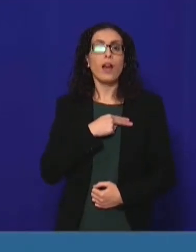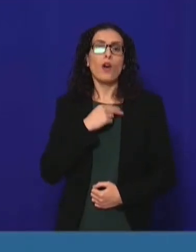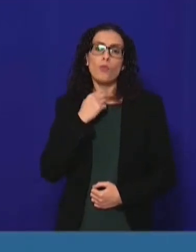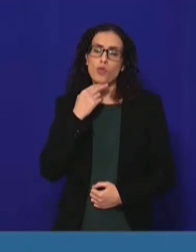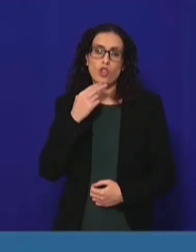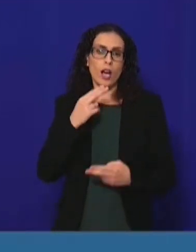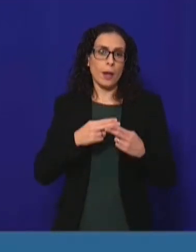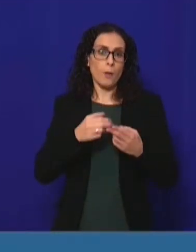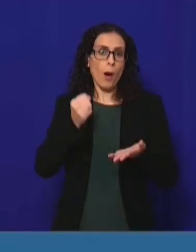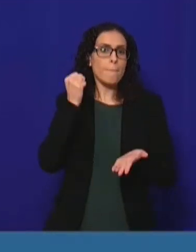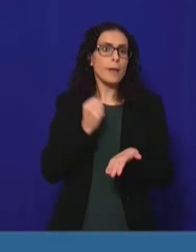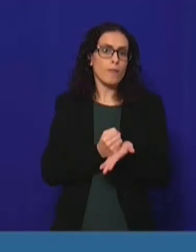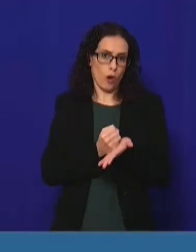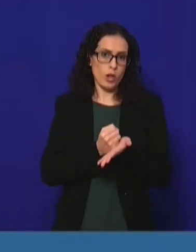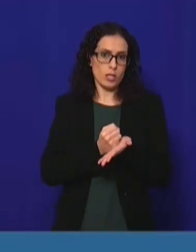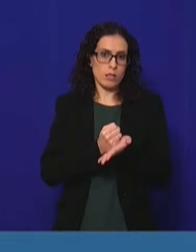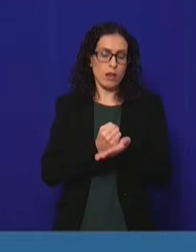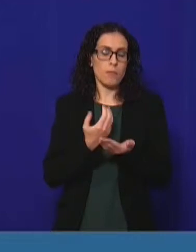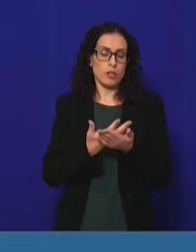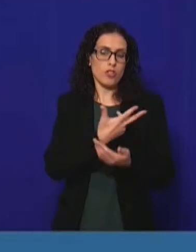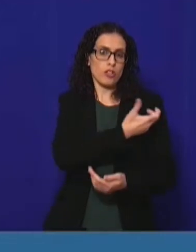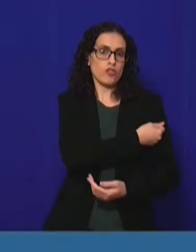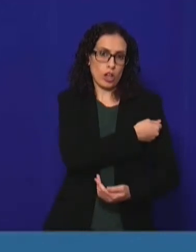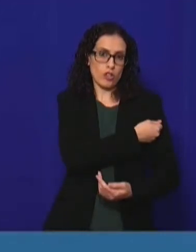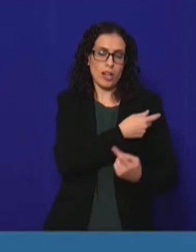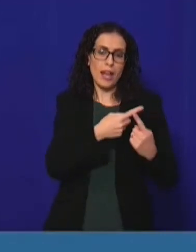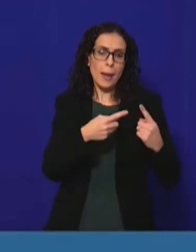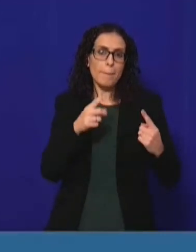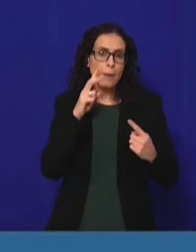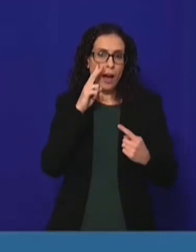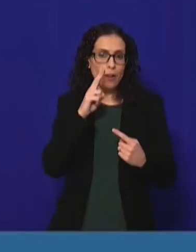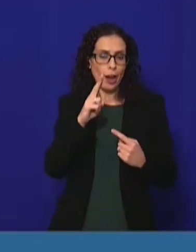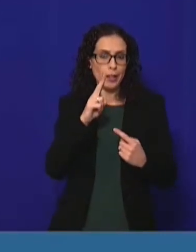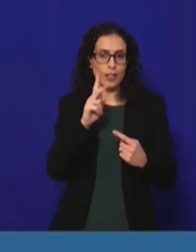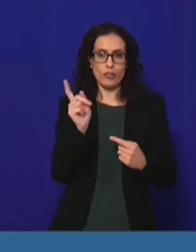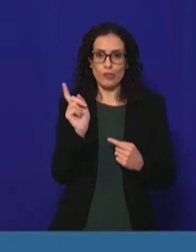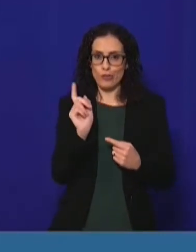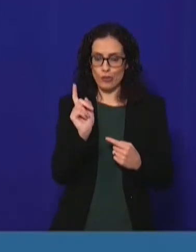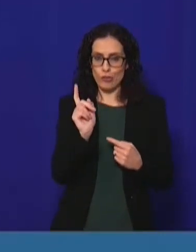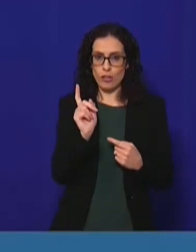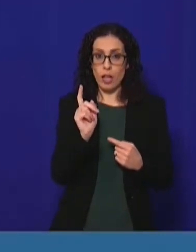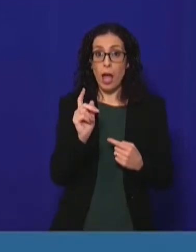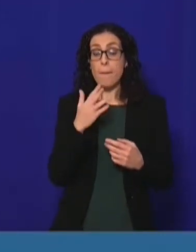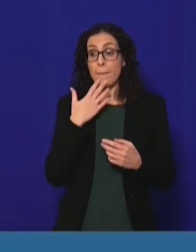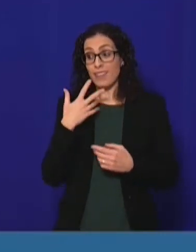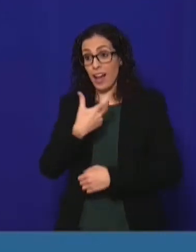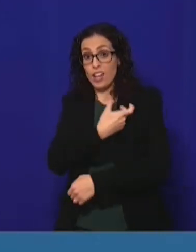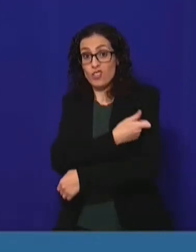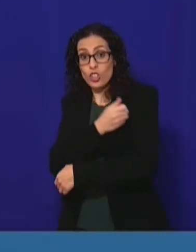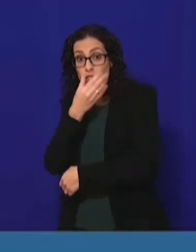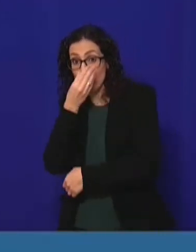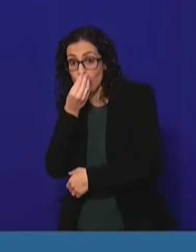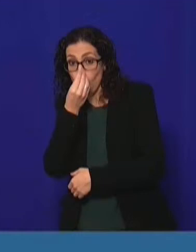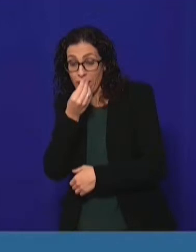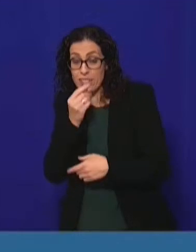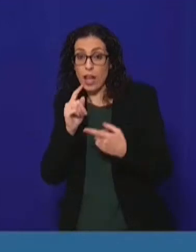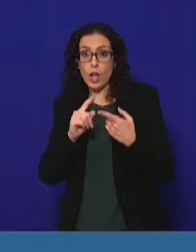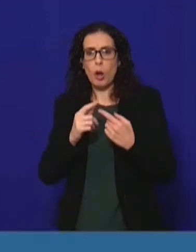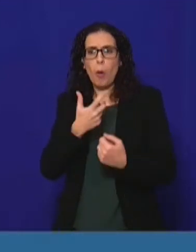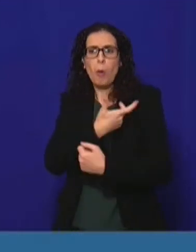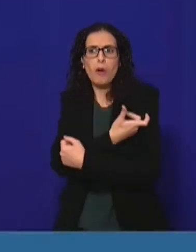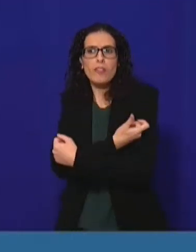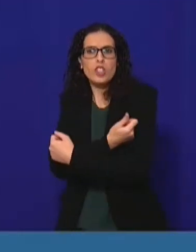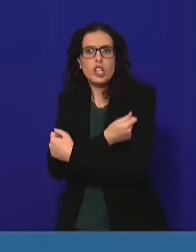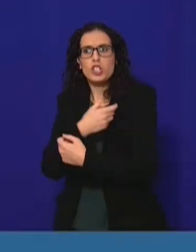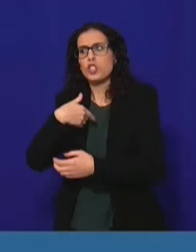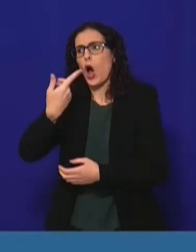però l-esperjenza li rajna aħna kemm minnaħa tal-influenza vaccine. Kif ukoll il-vaccines l-oħrajn li